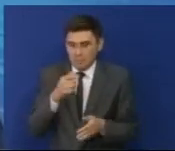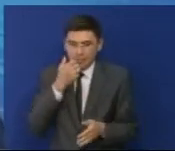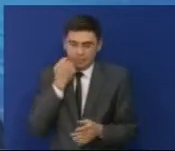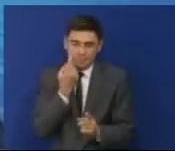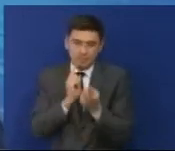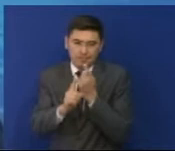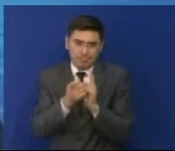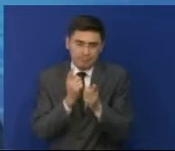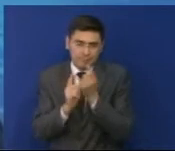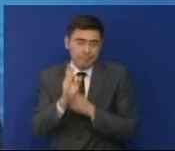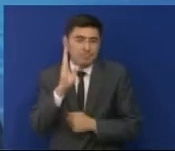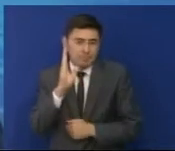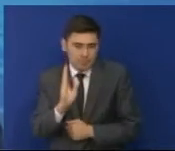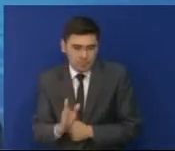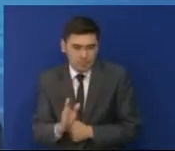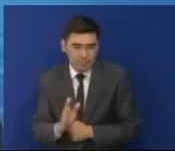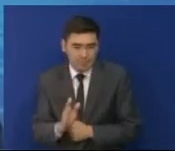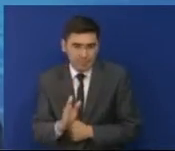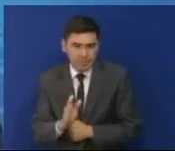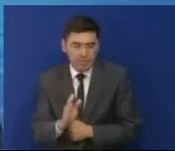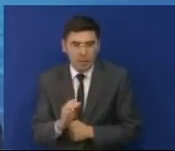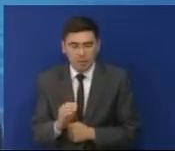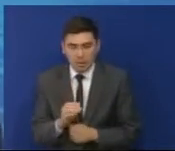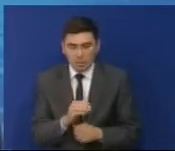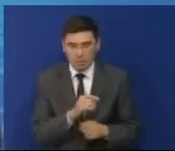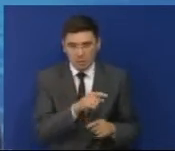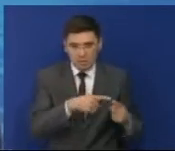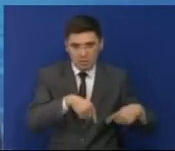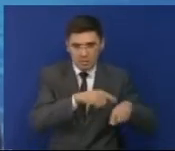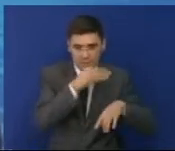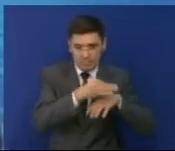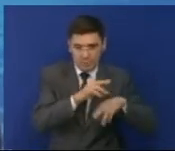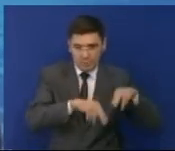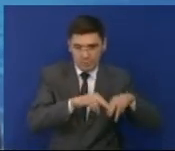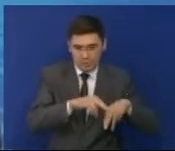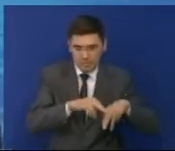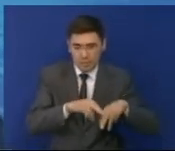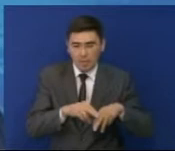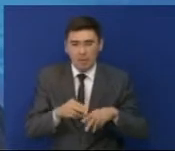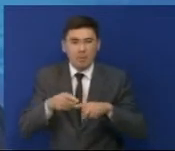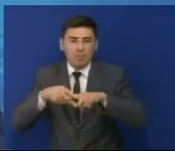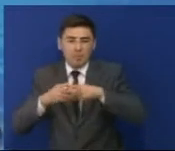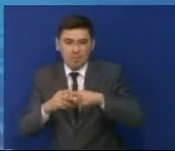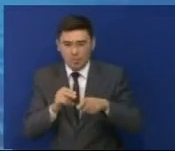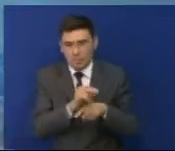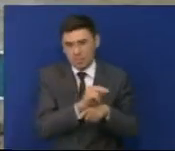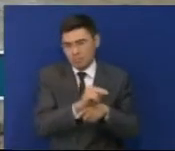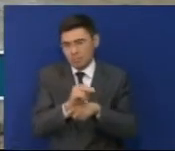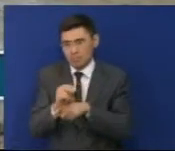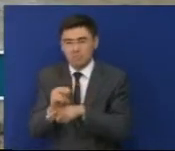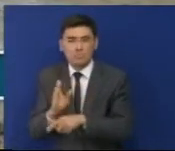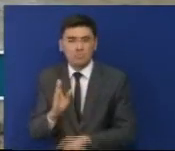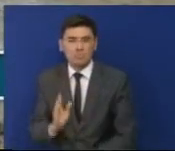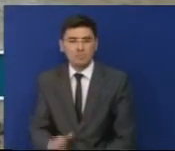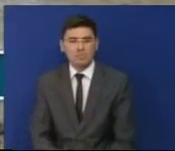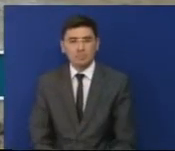келтірілді. Бас мердігер жұмыстардың бір бөлігін осы жылы аяқтауды жоспарлап отыр. Толығырақ келесі бейнематериалымызда.